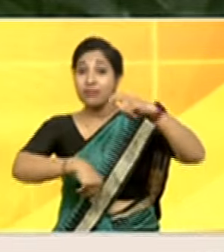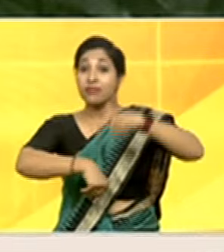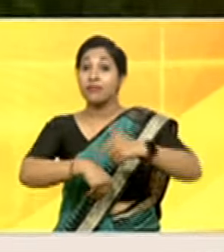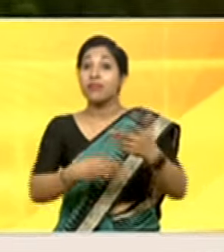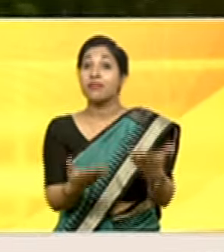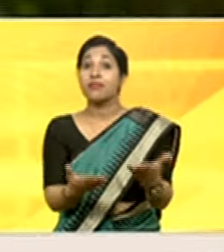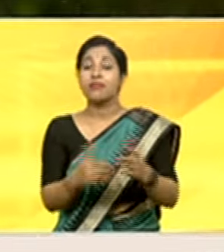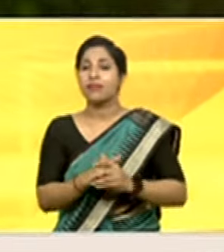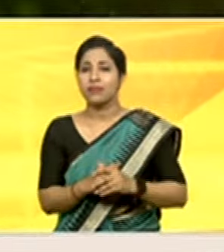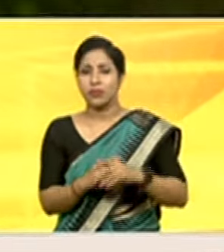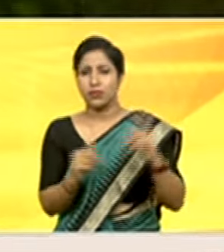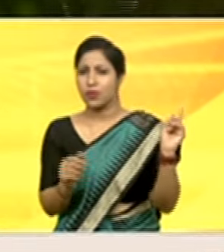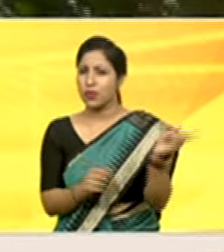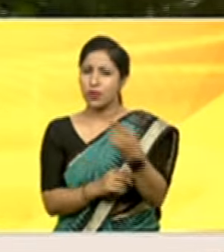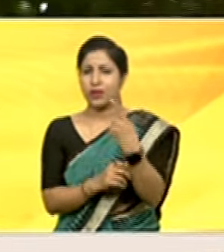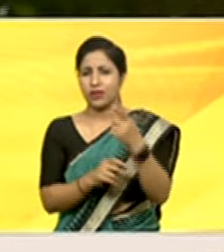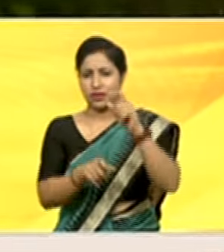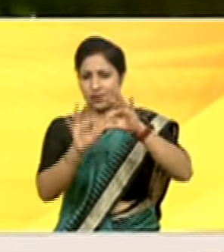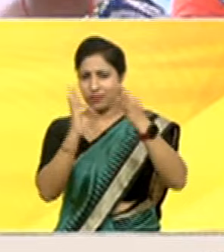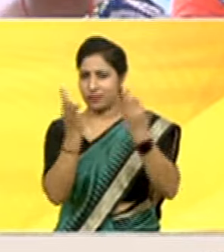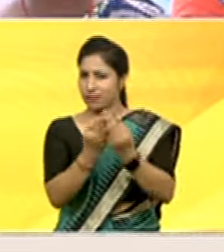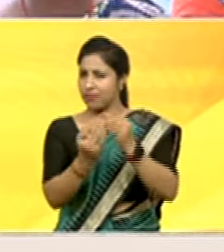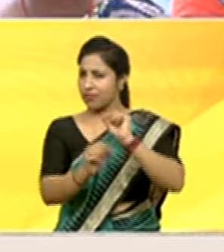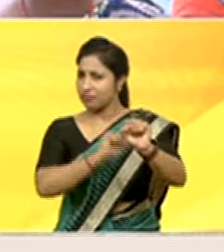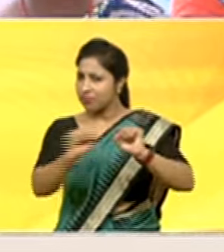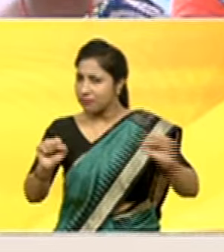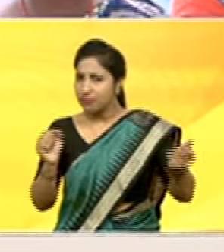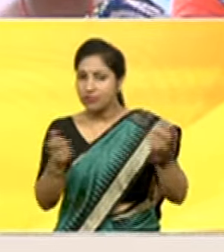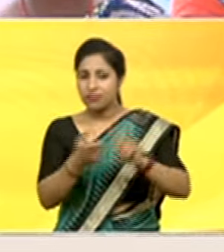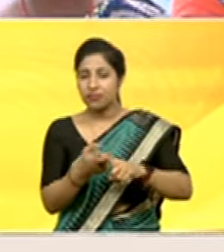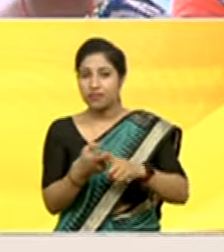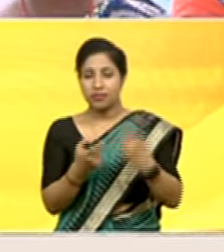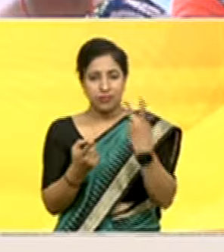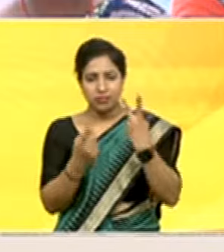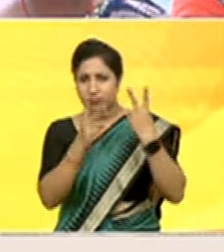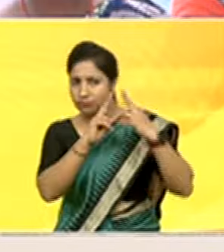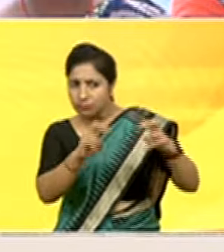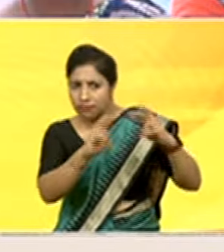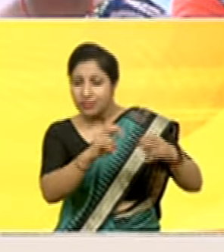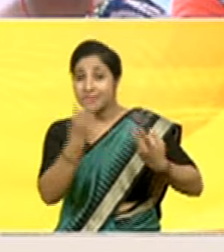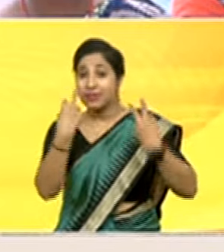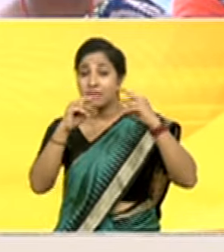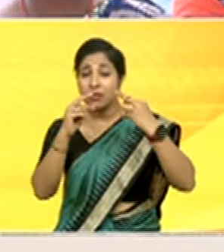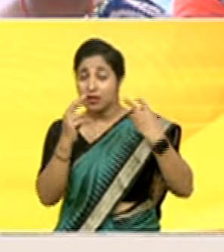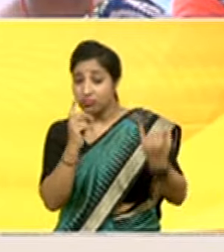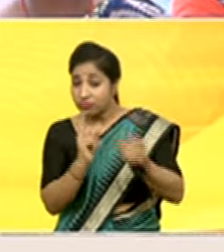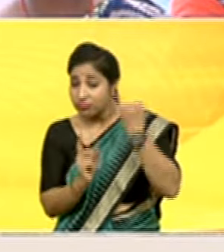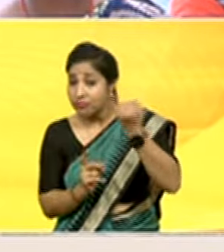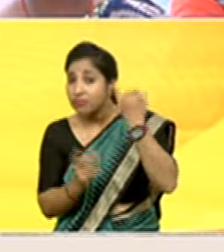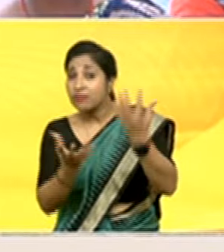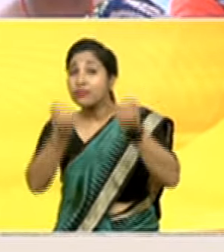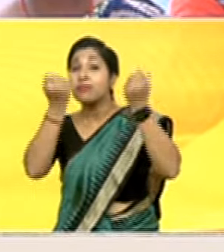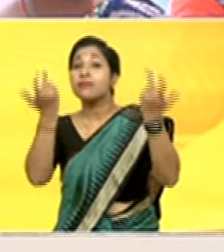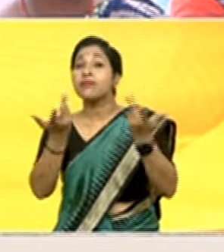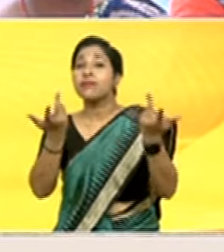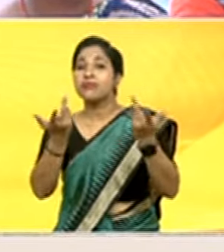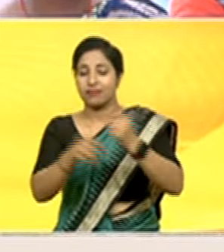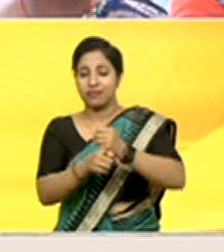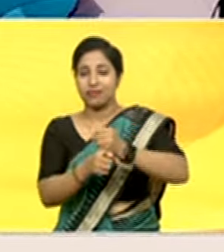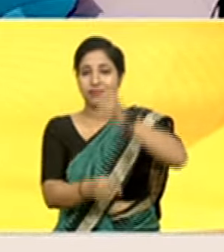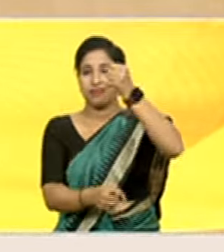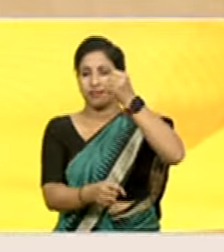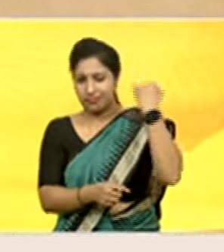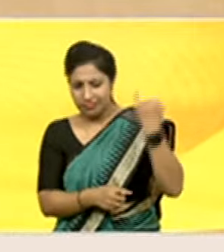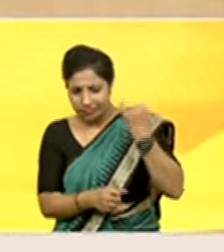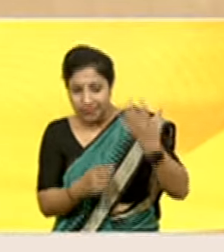सप्य घर में जिस चीज की खोज शुरू हो गई है वो है चाता